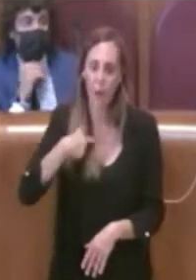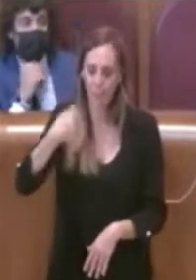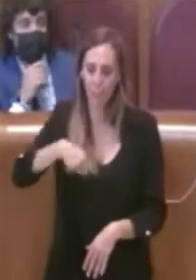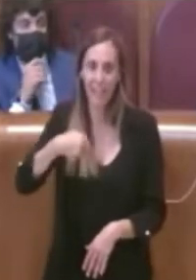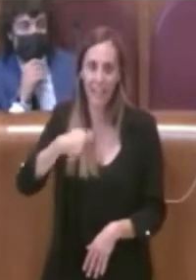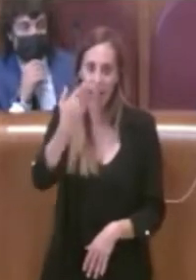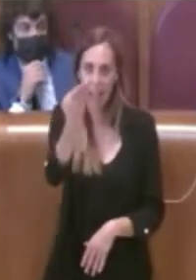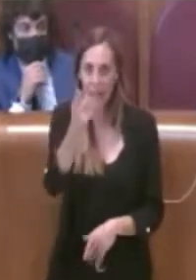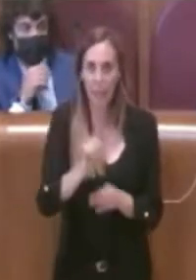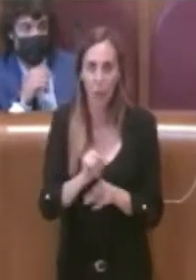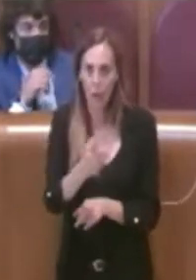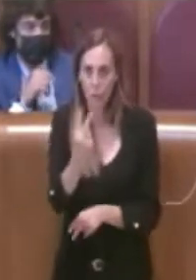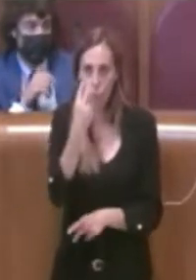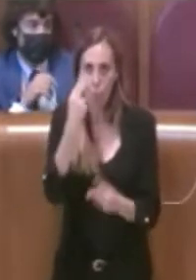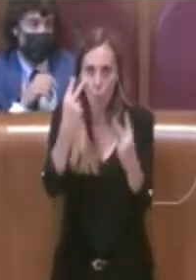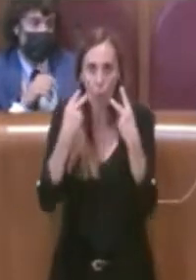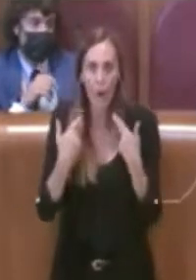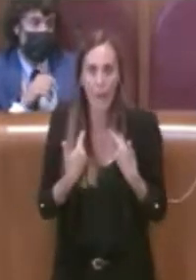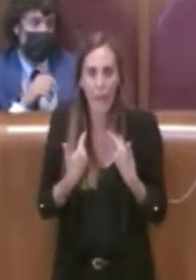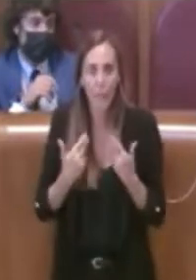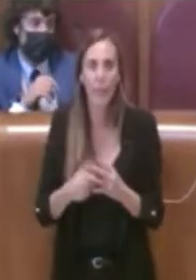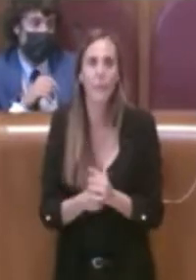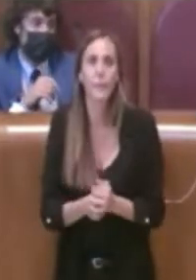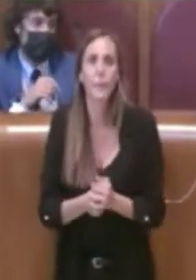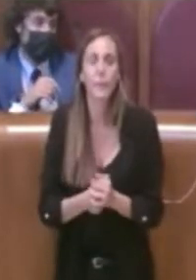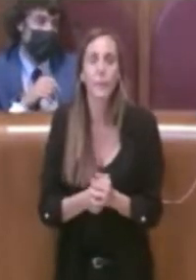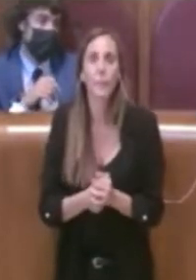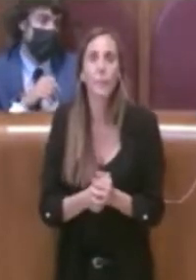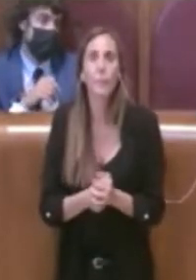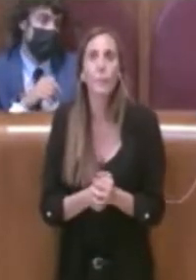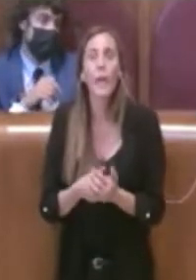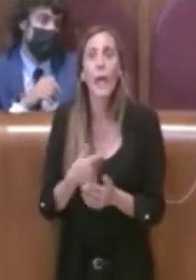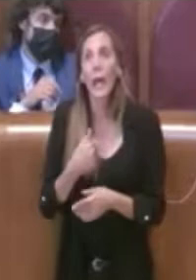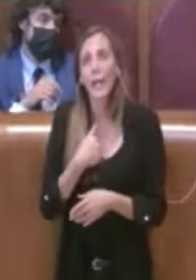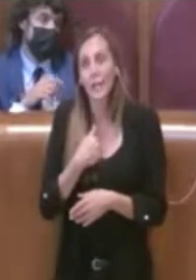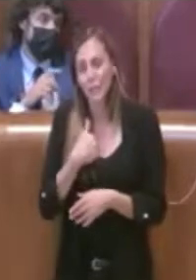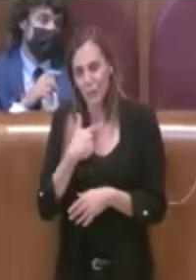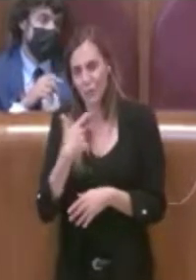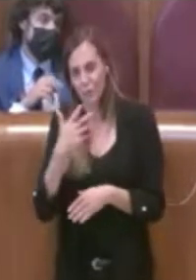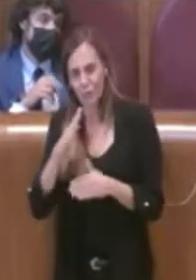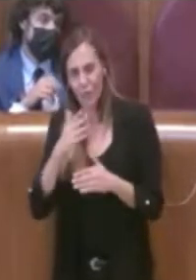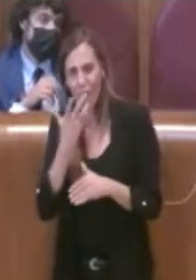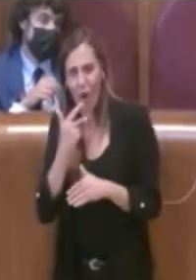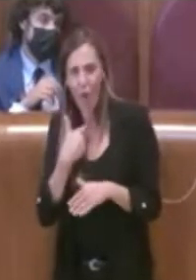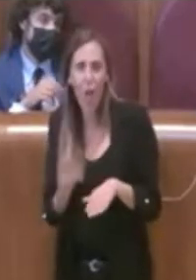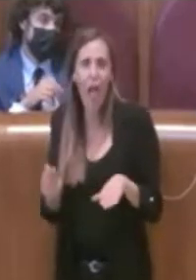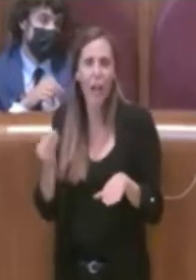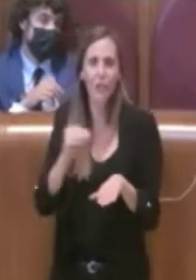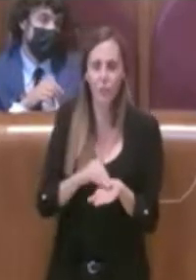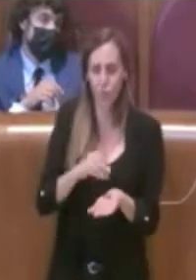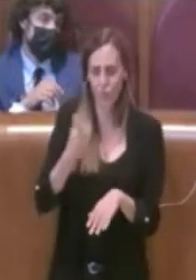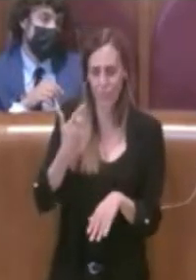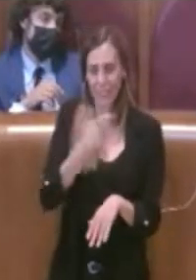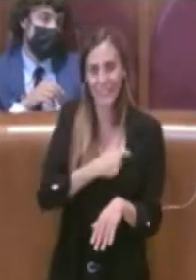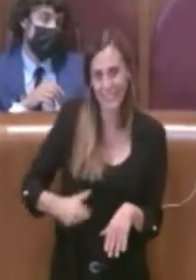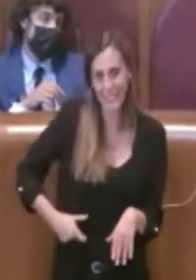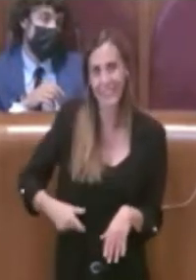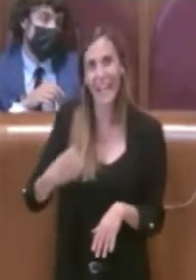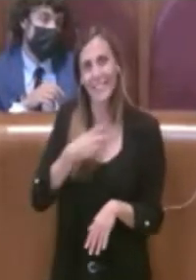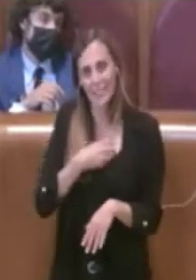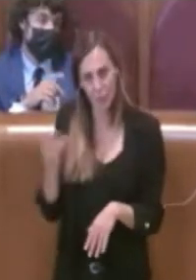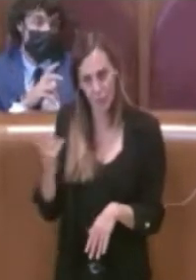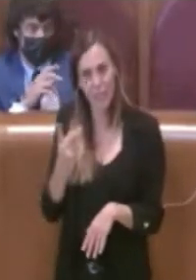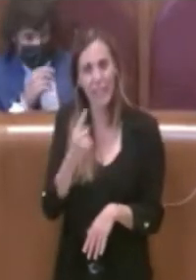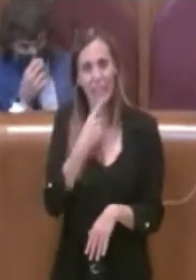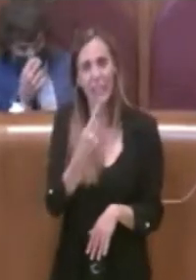dicevo io vado anche un pochino oltre rispetto a quello che è stato detto dalla sindaca ed all'assessore